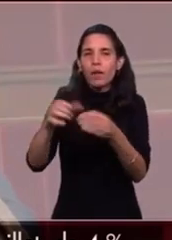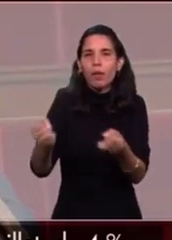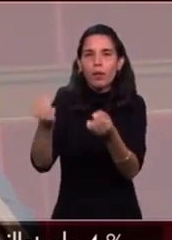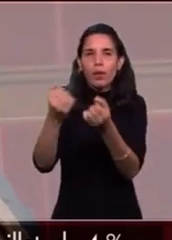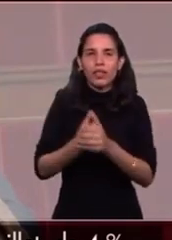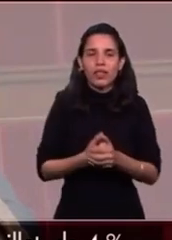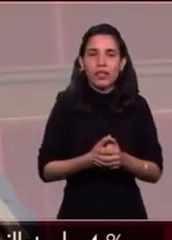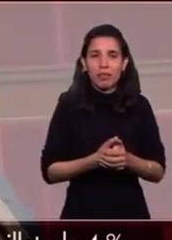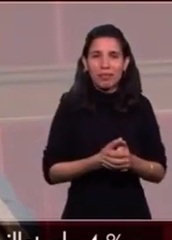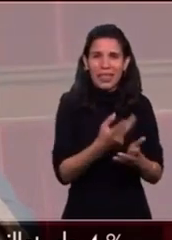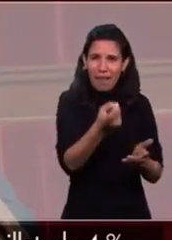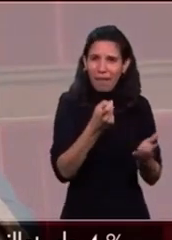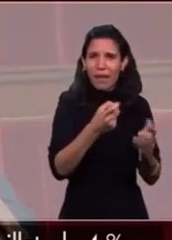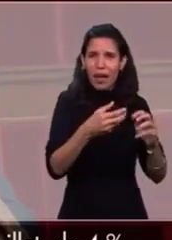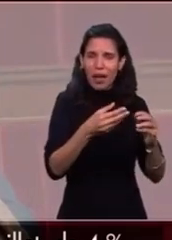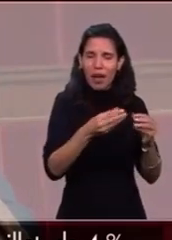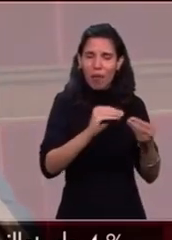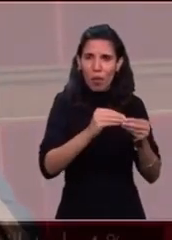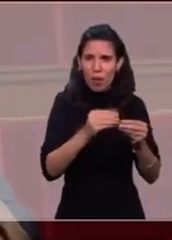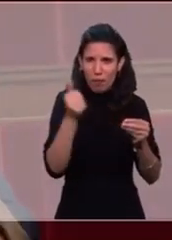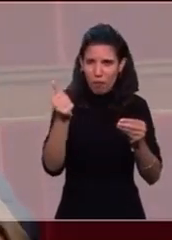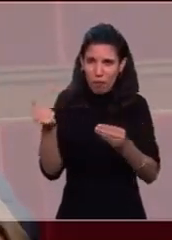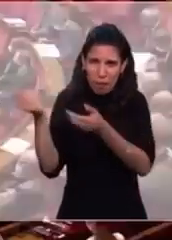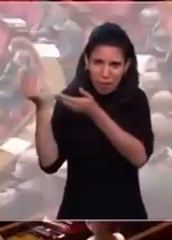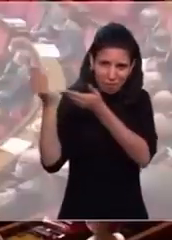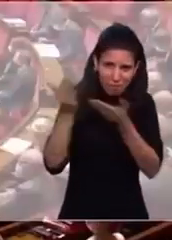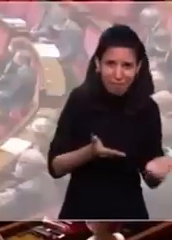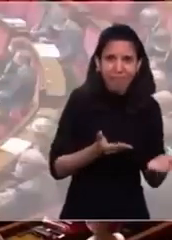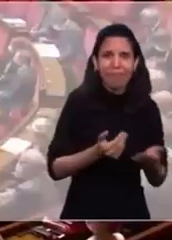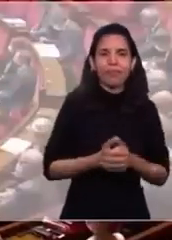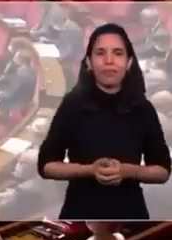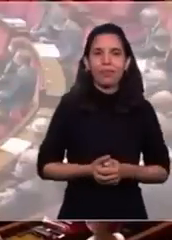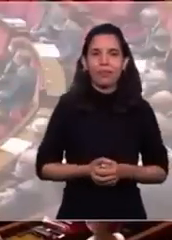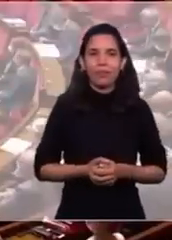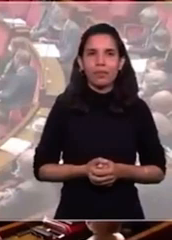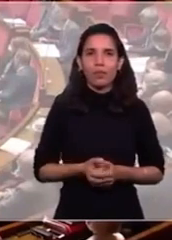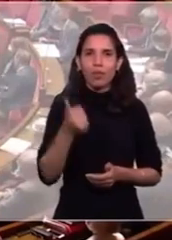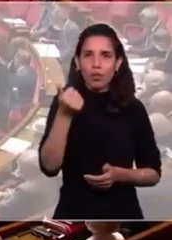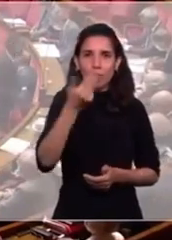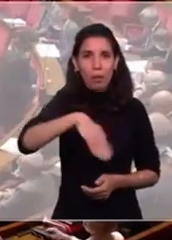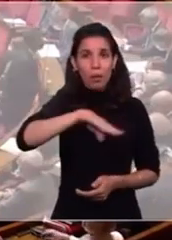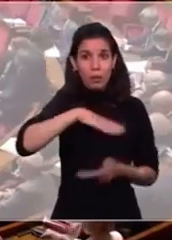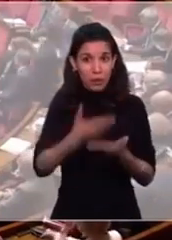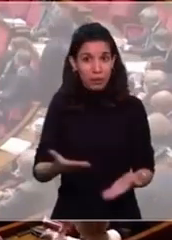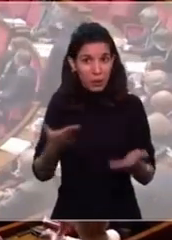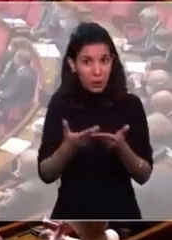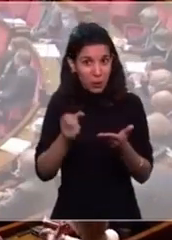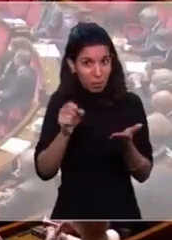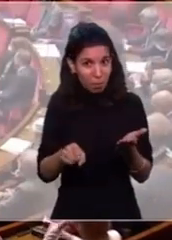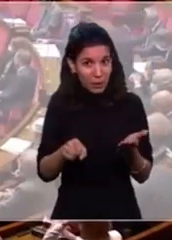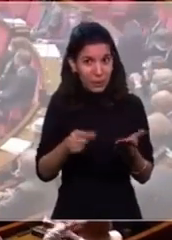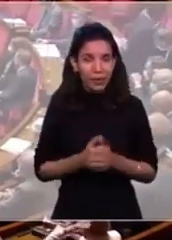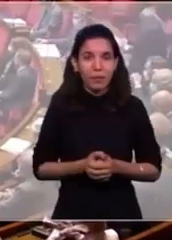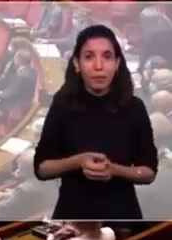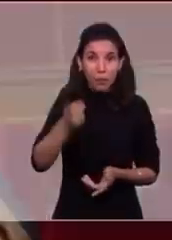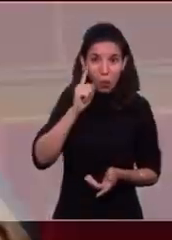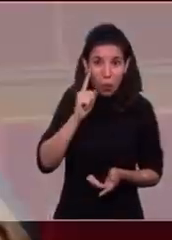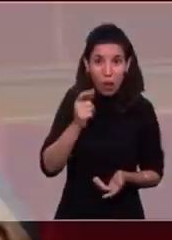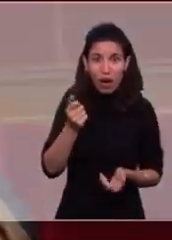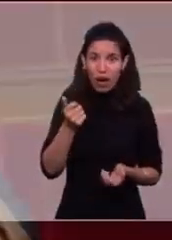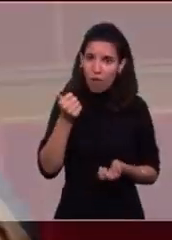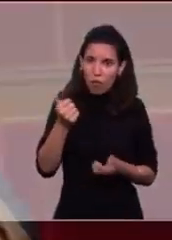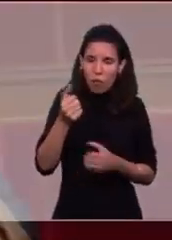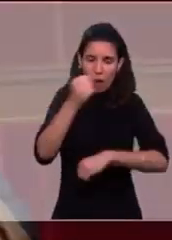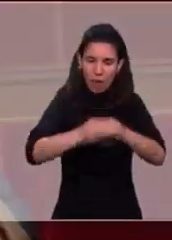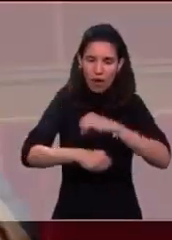problème structurel que vous avez importé en France. Vous êtes le responsable de cette situation car c'est votre programmation pluriannuelle